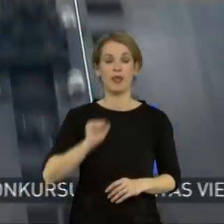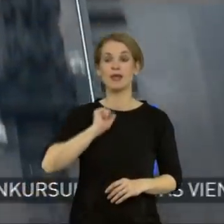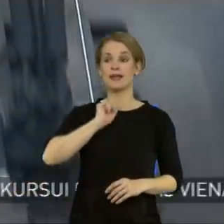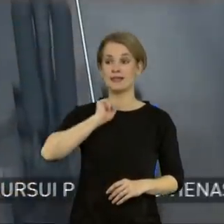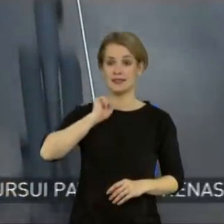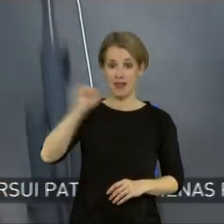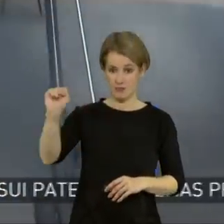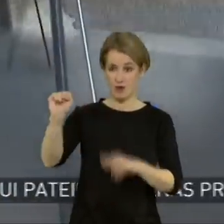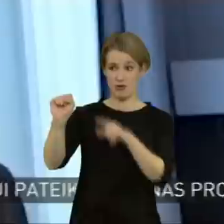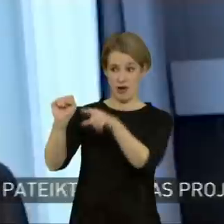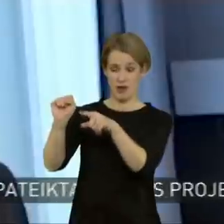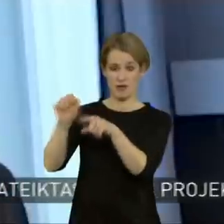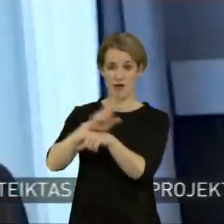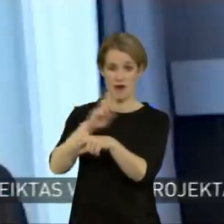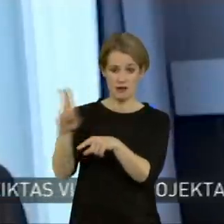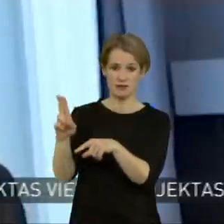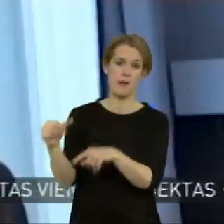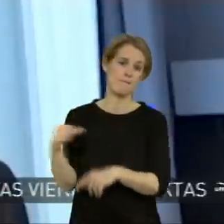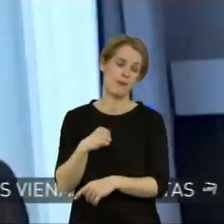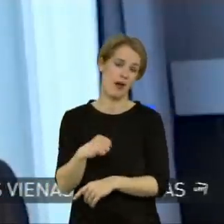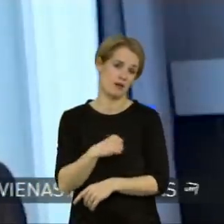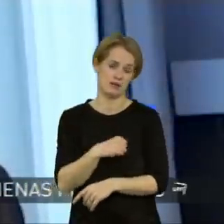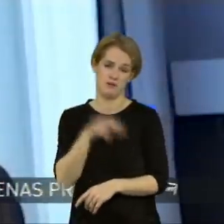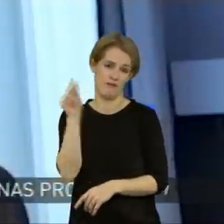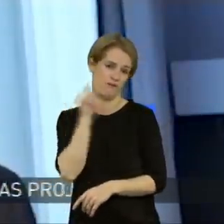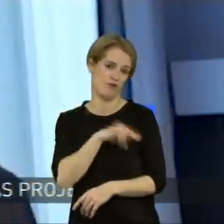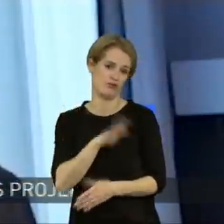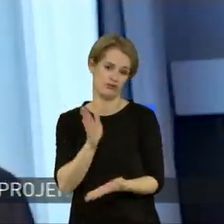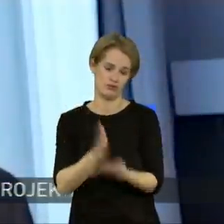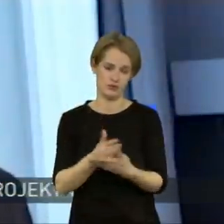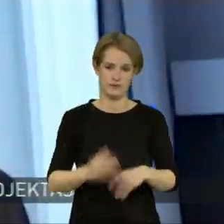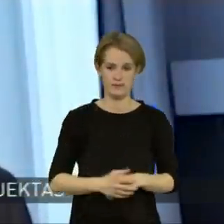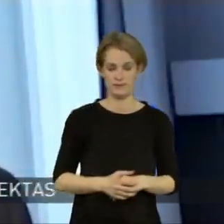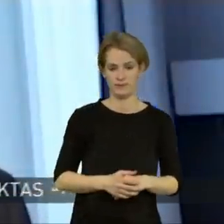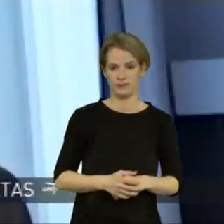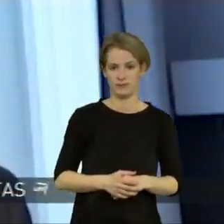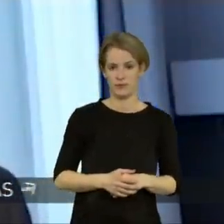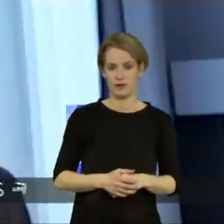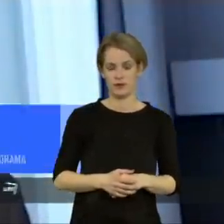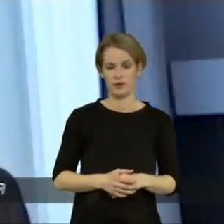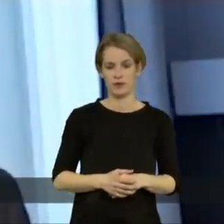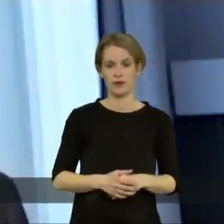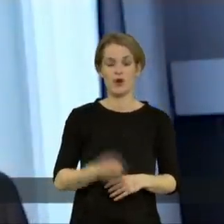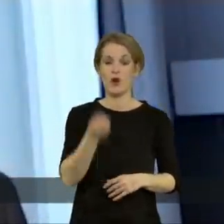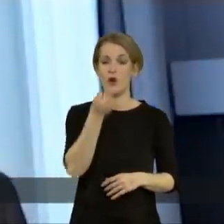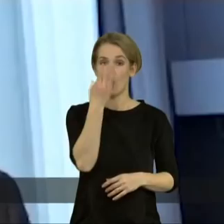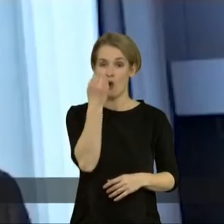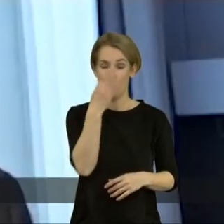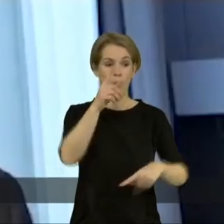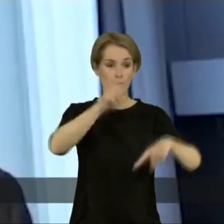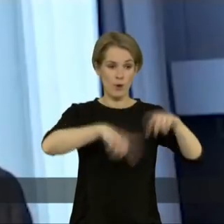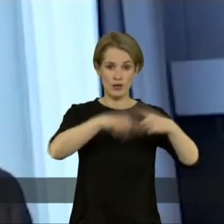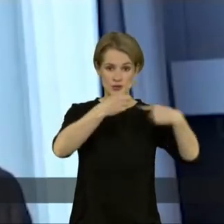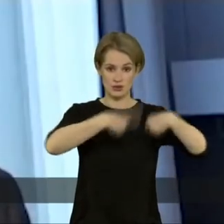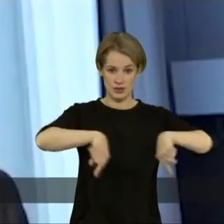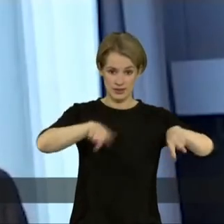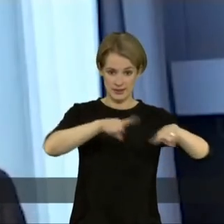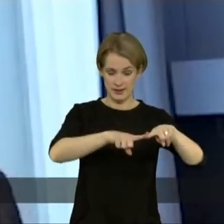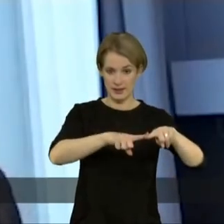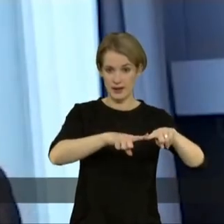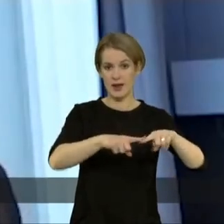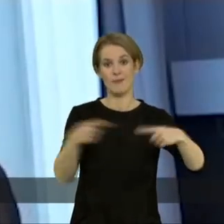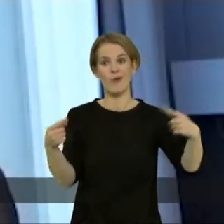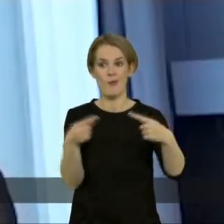patys prisiprašė. Radikalus ir nekonstitucinis sektorius Honkongo politikoje nuo šiol tikrai atliks kur kas mažesnį